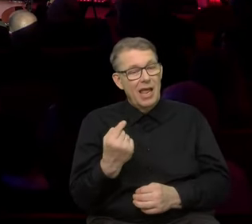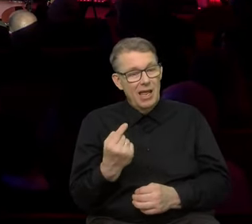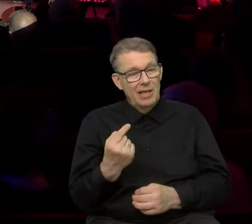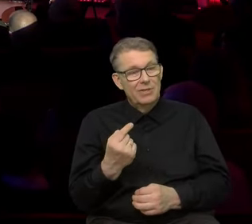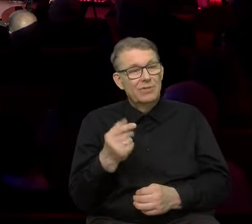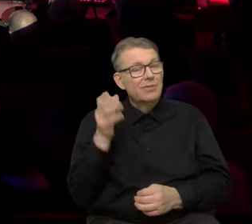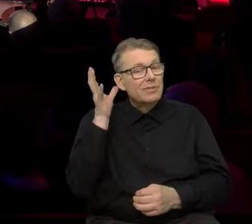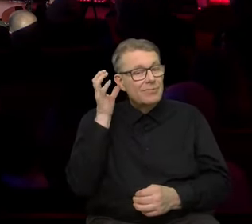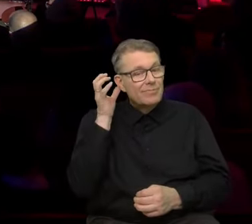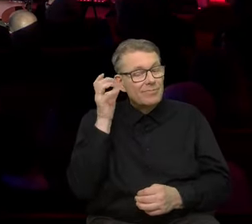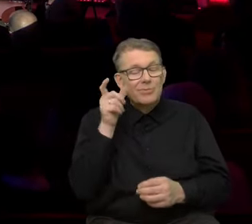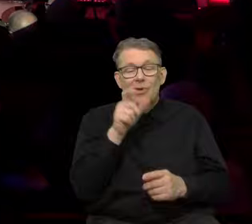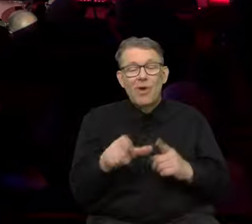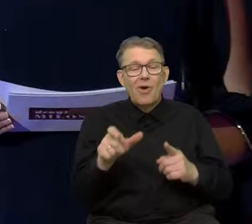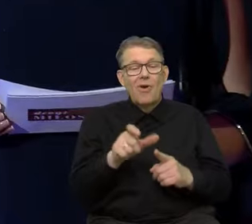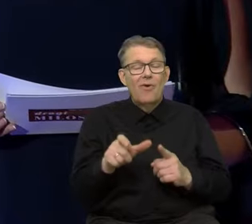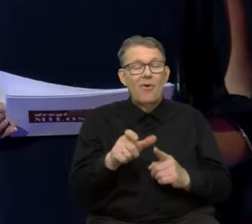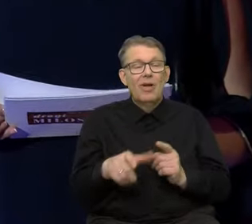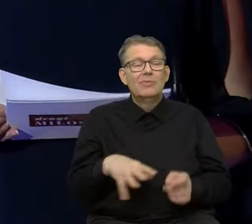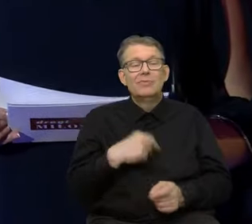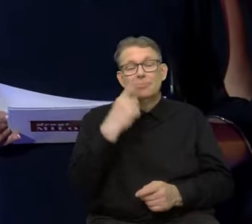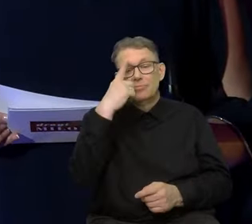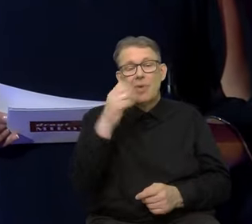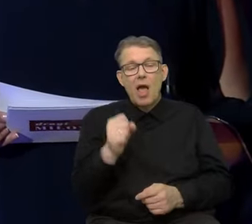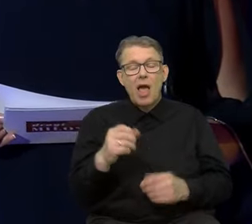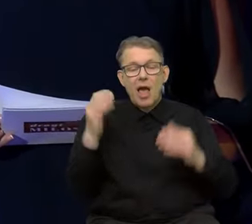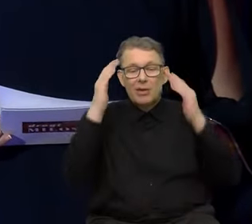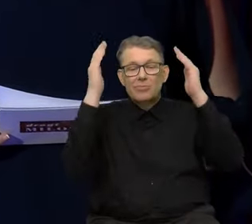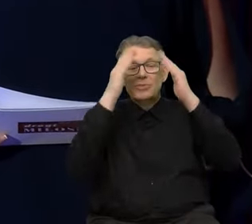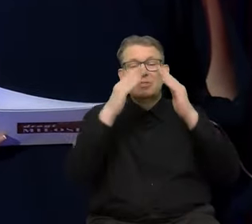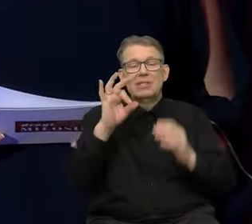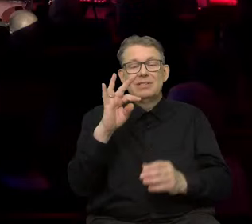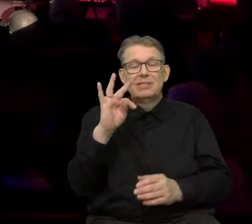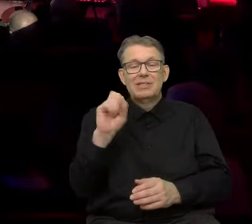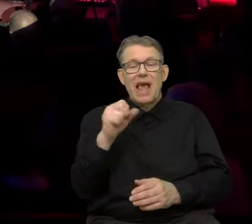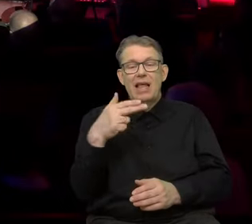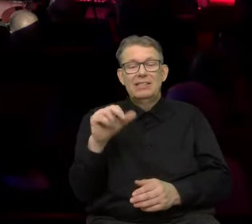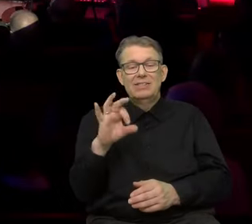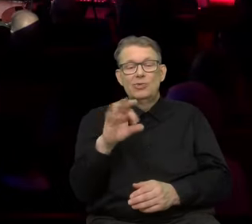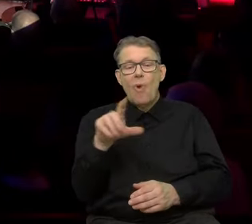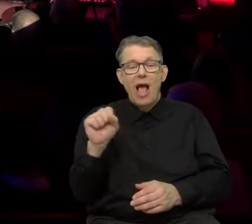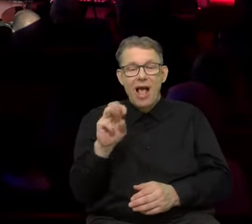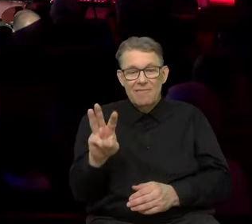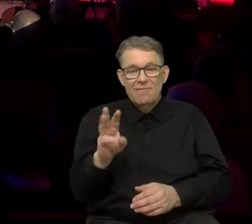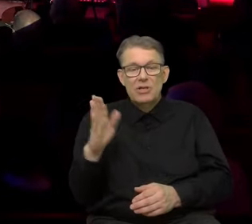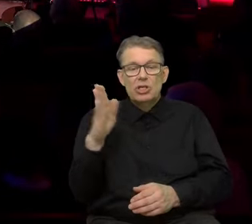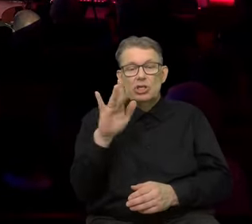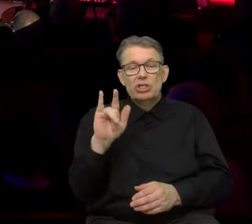wsłuchajmy się w słowa świętej pamięci arcybiskupa Stanisława Szymeckiego.